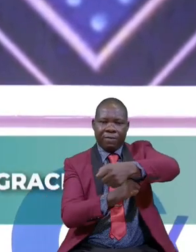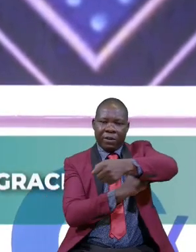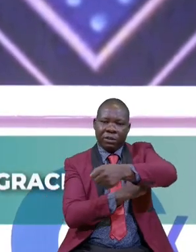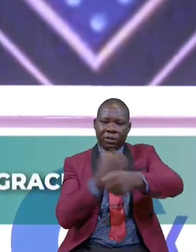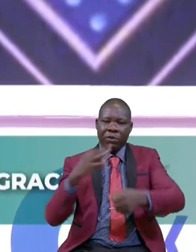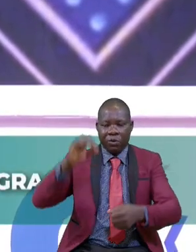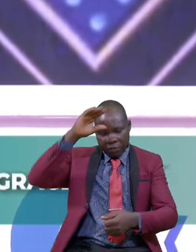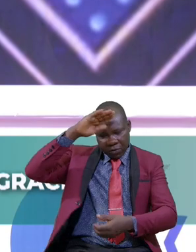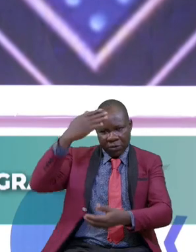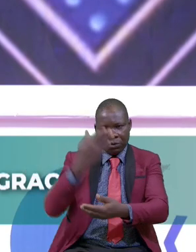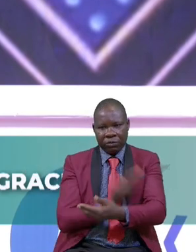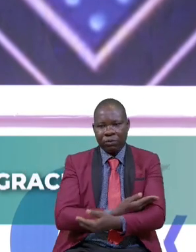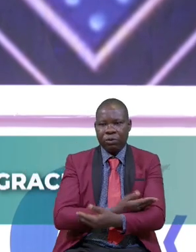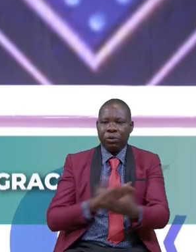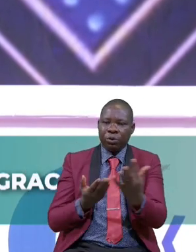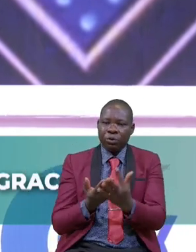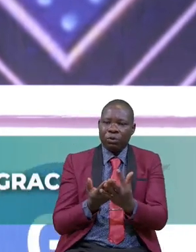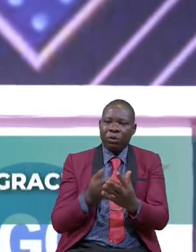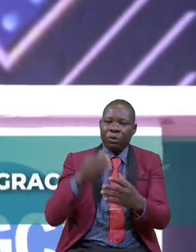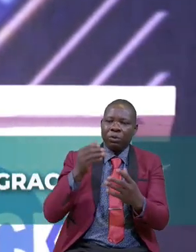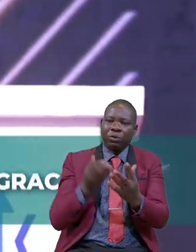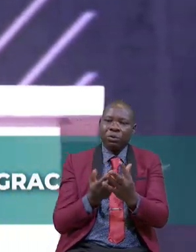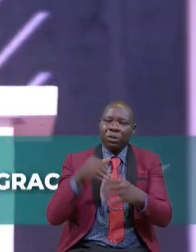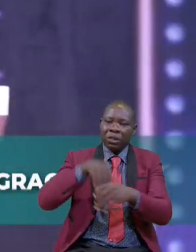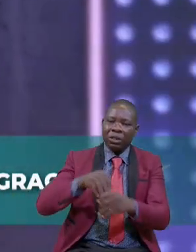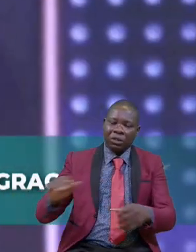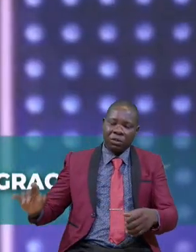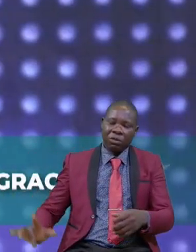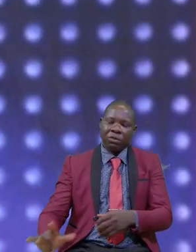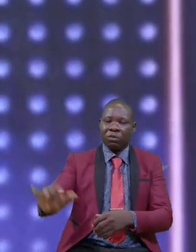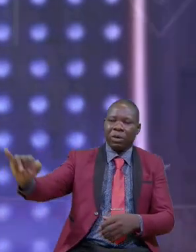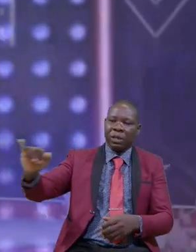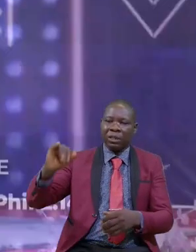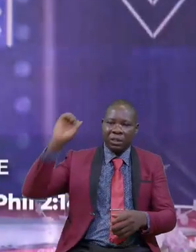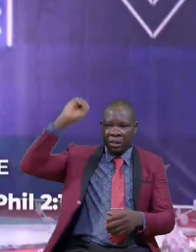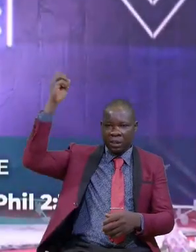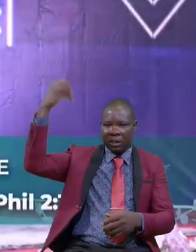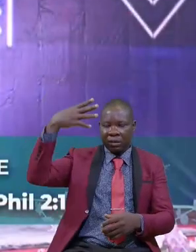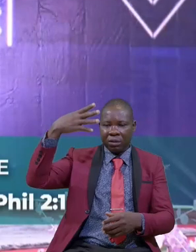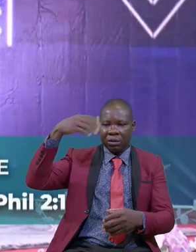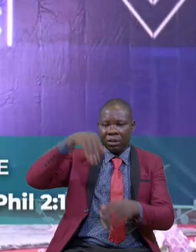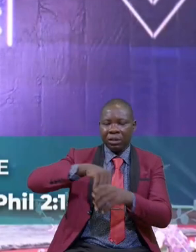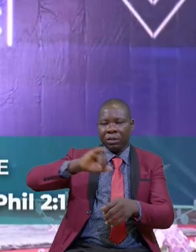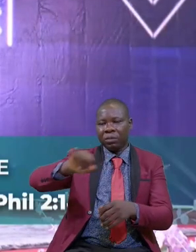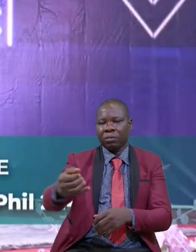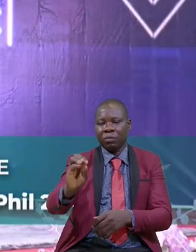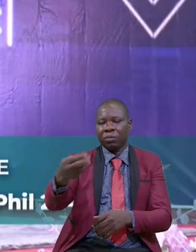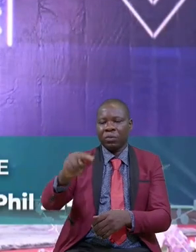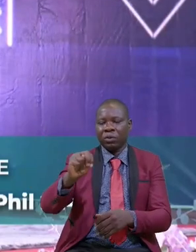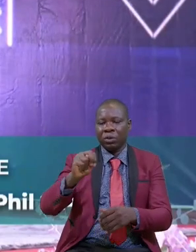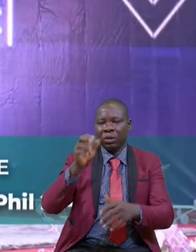la grâce de l'élévation. En Jean, au chapitre 1, je vous lis à partir du verset 12.